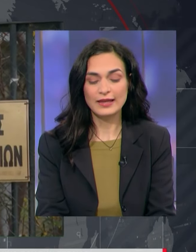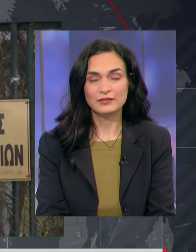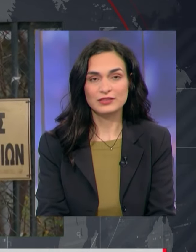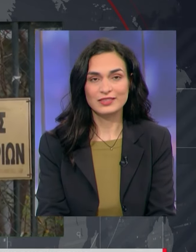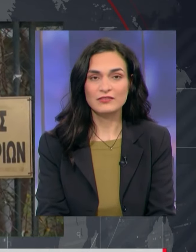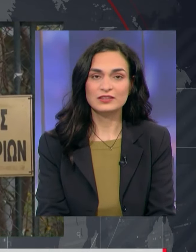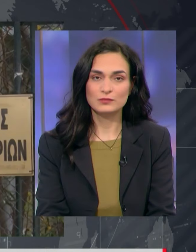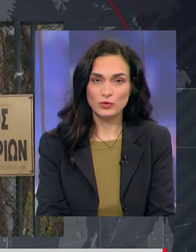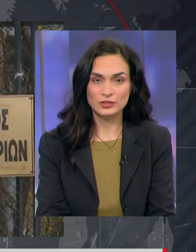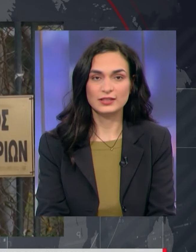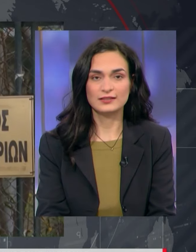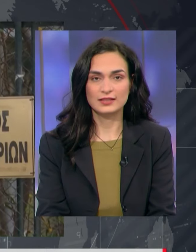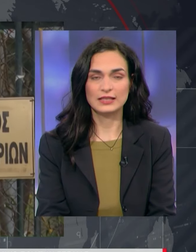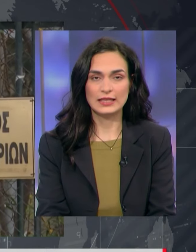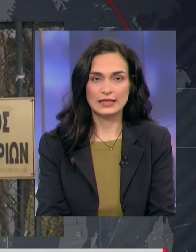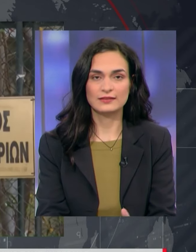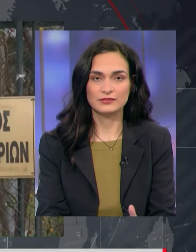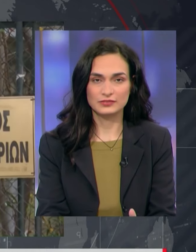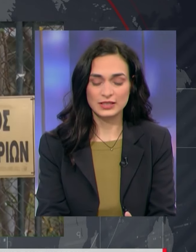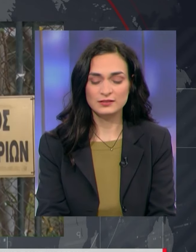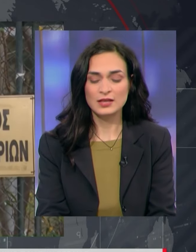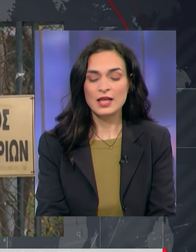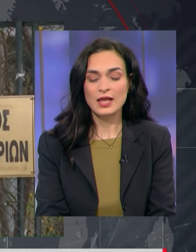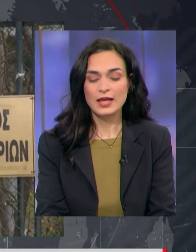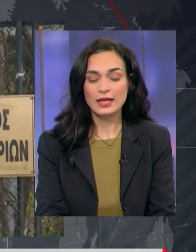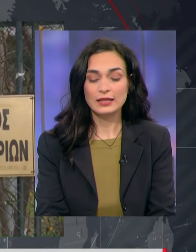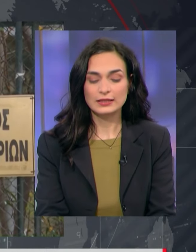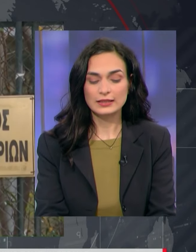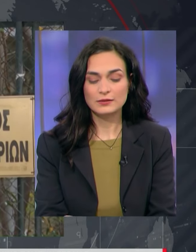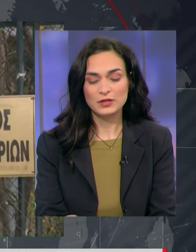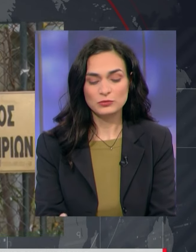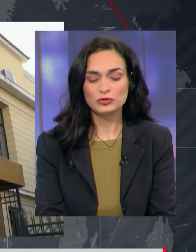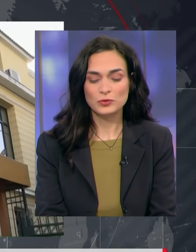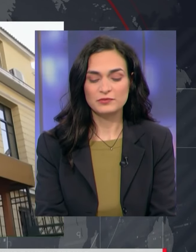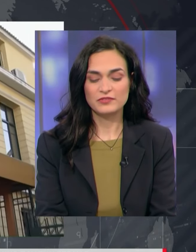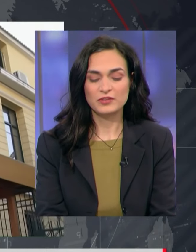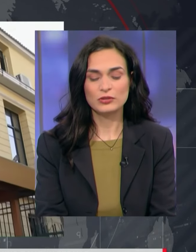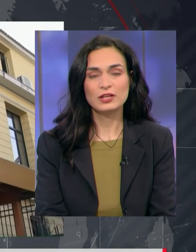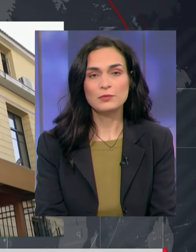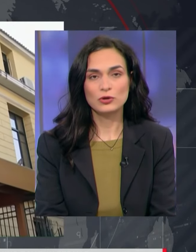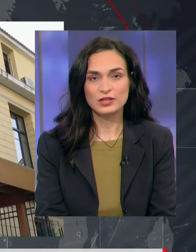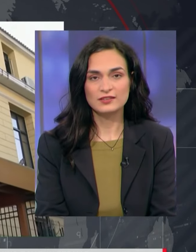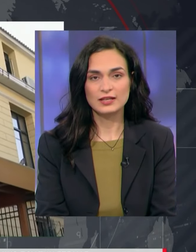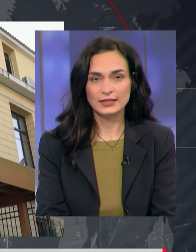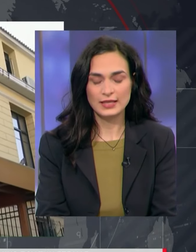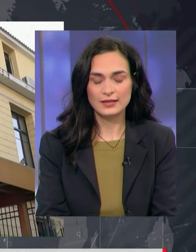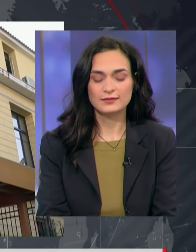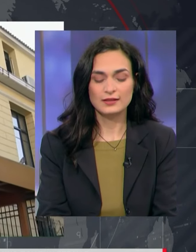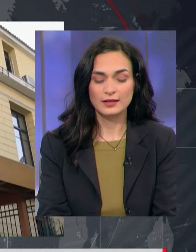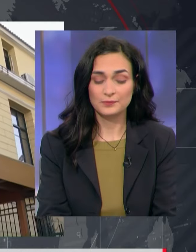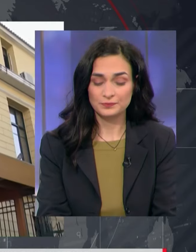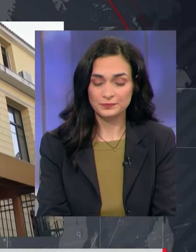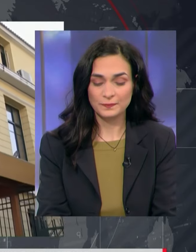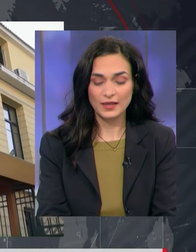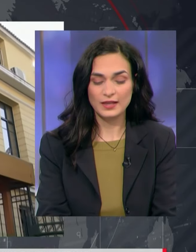να ερευνηθεί η βασιμότητα της καταγγελίας αυτής και σε περίπτωση που επιβεβαιωθεί να προχωρήσει σε